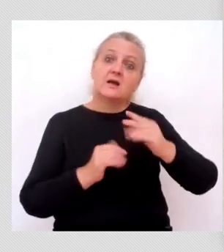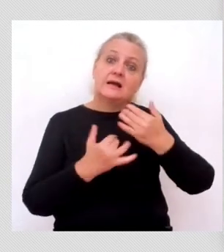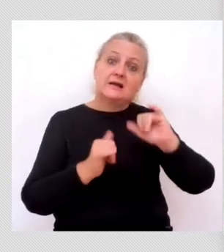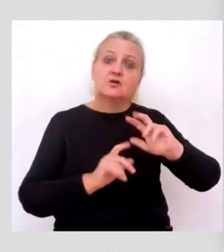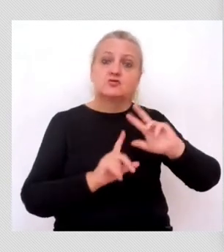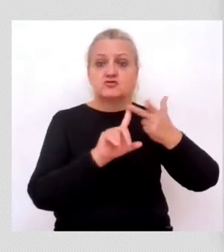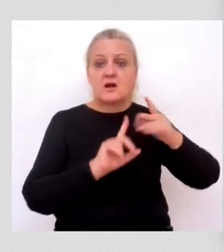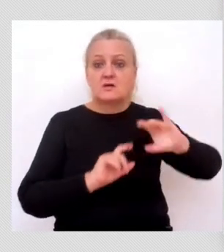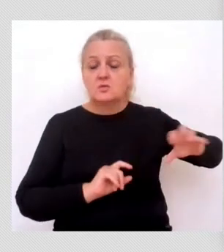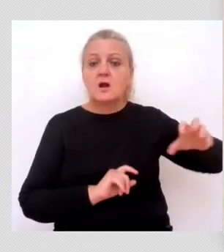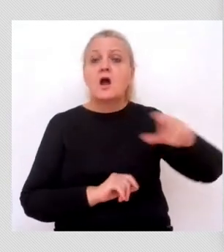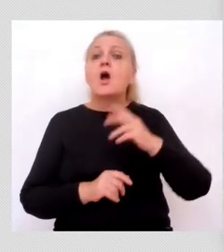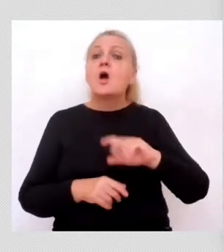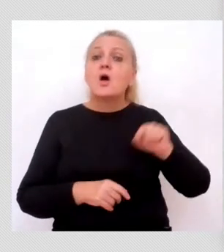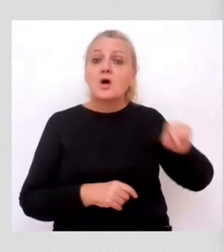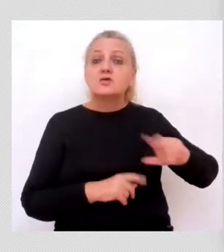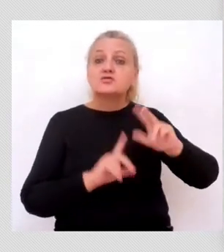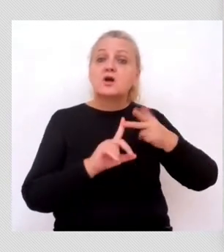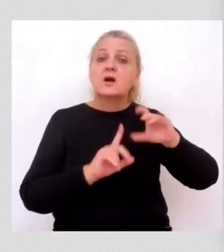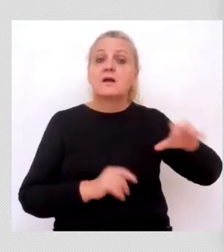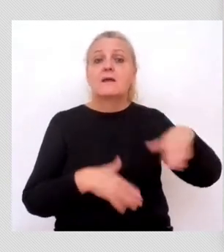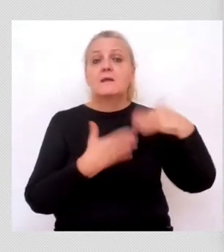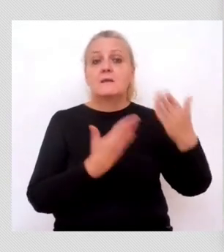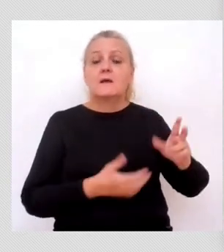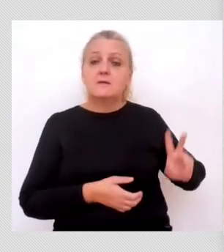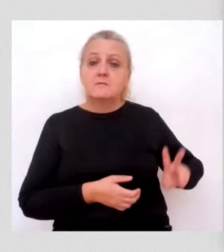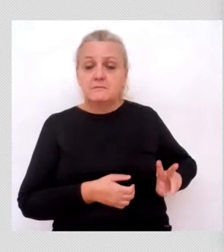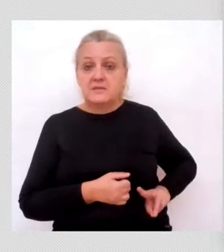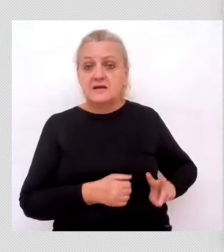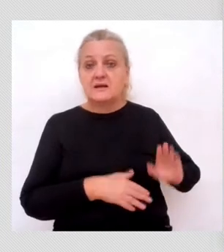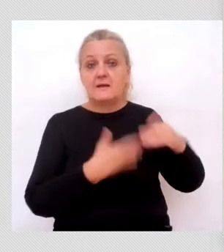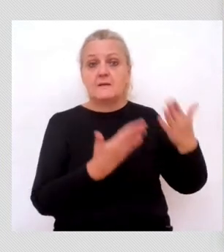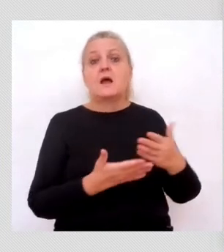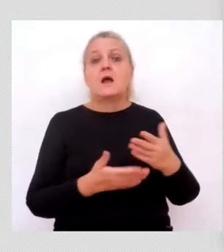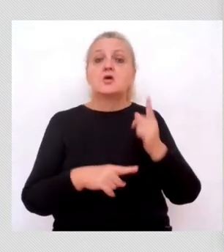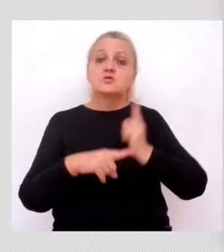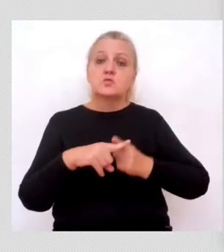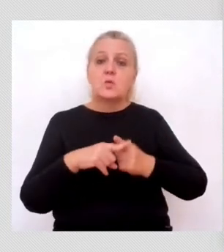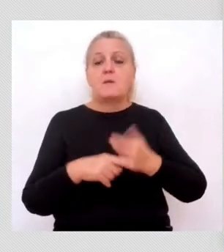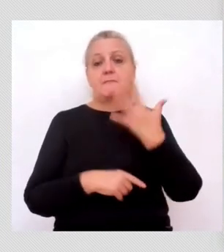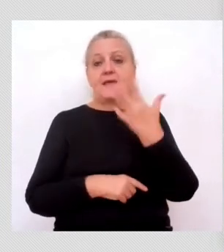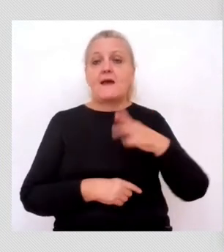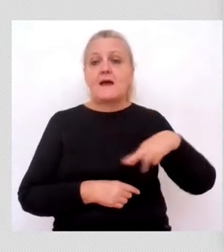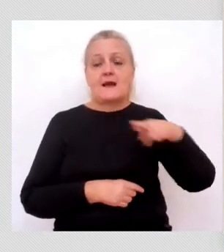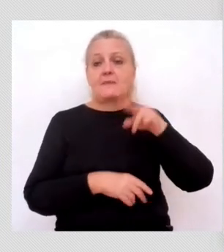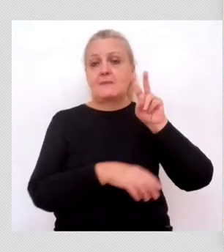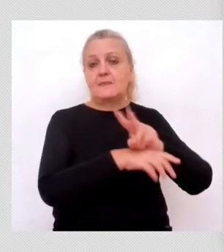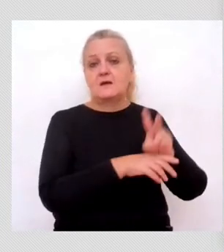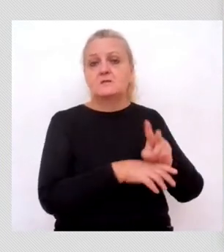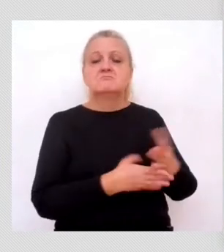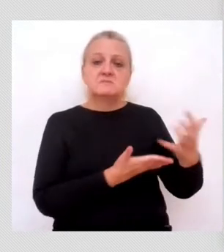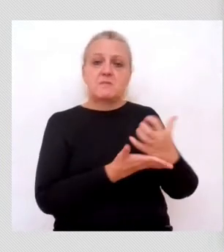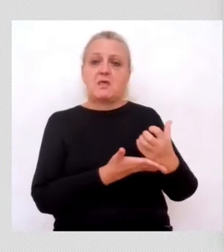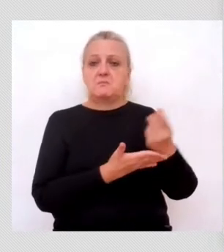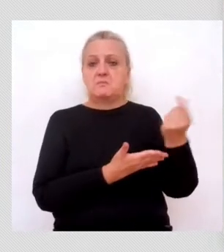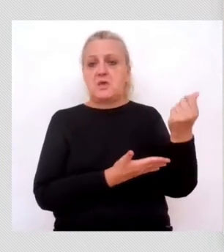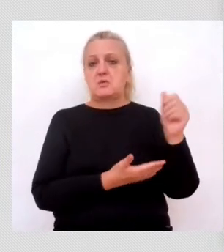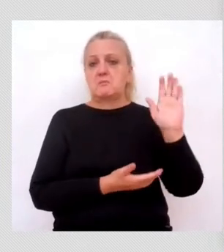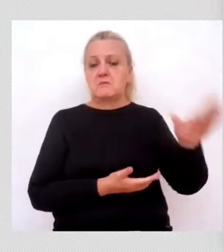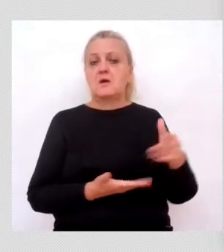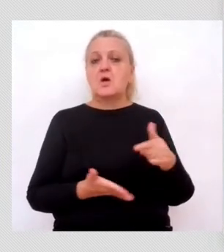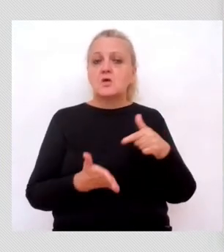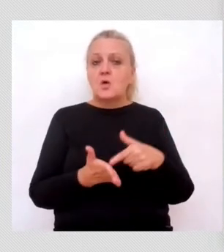osoba trzecia dostaje ministrem albo członkiem 5 rad nadzorczych, gromadzi fundusze. Są zresztą w Agorze ostatnio